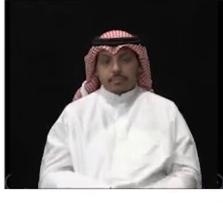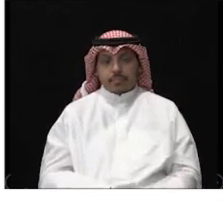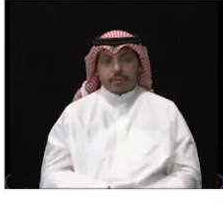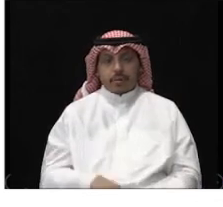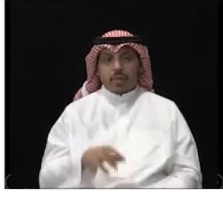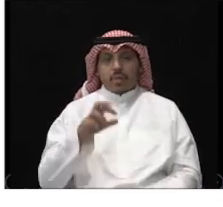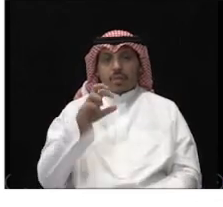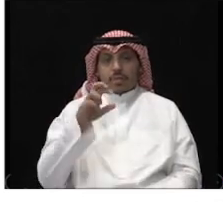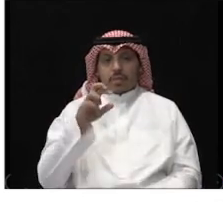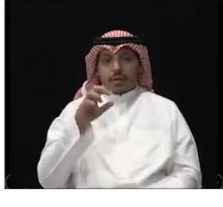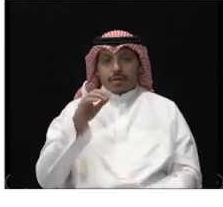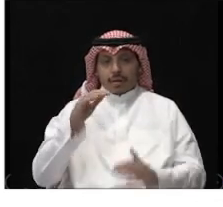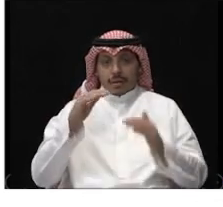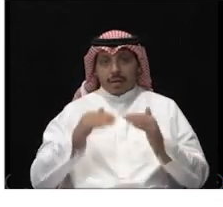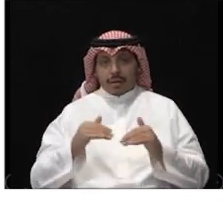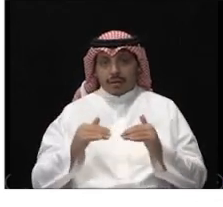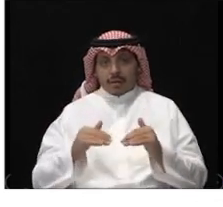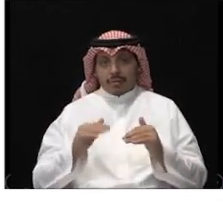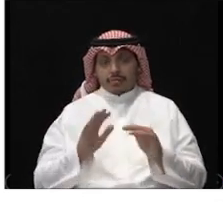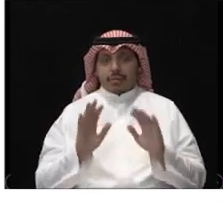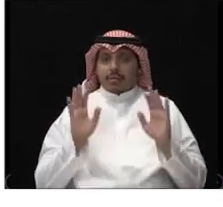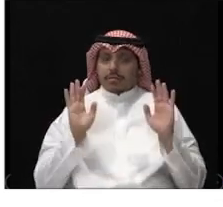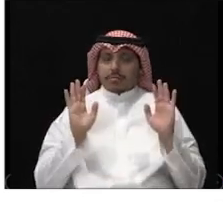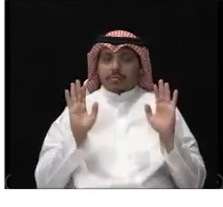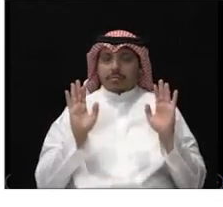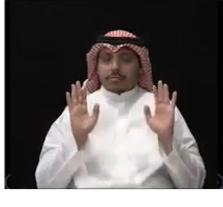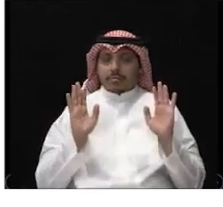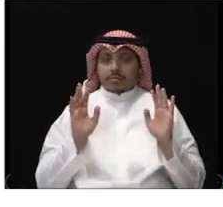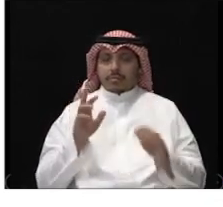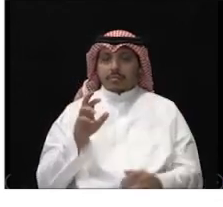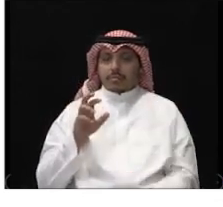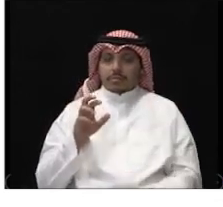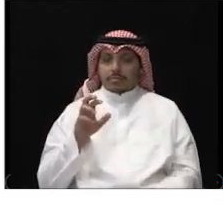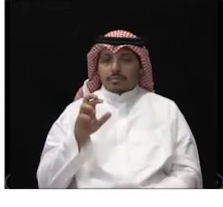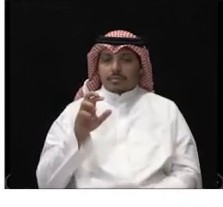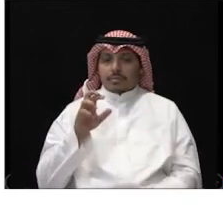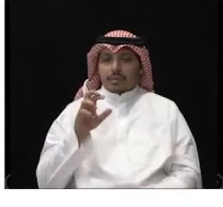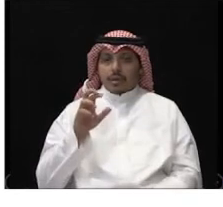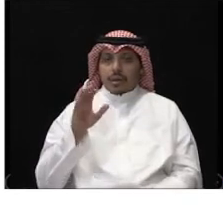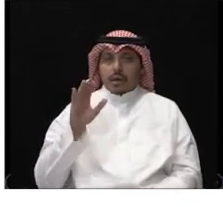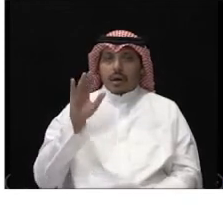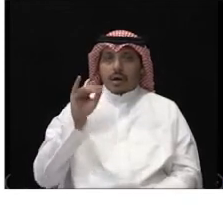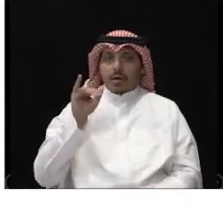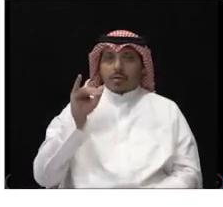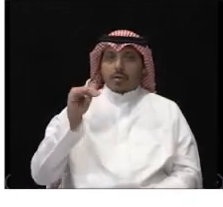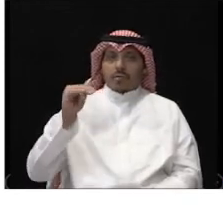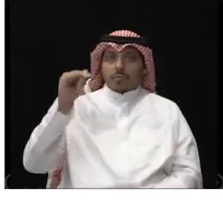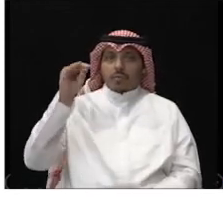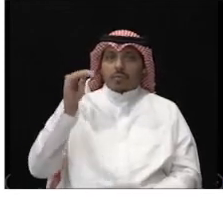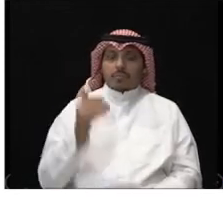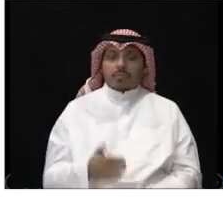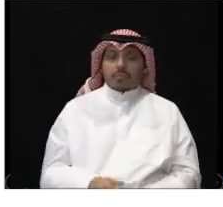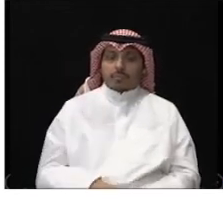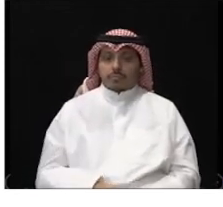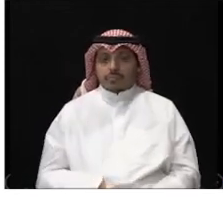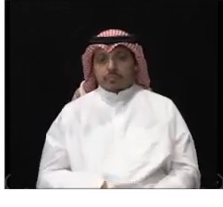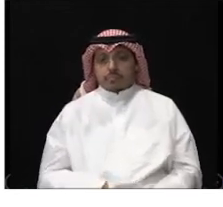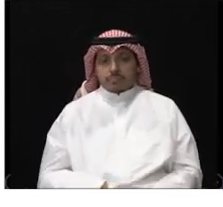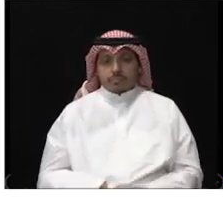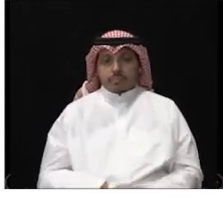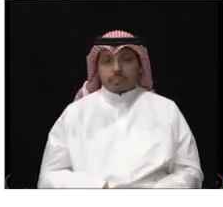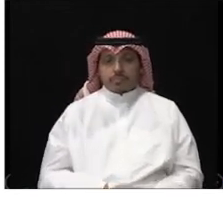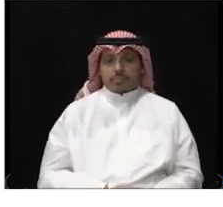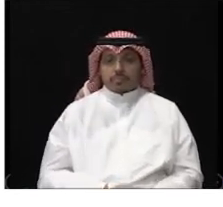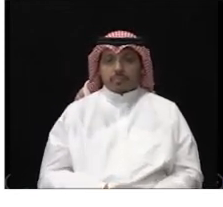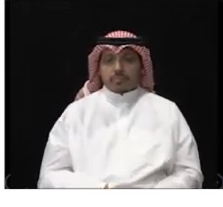أبدا إلى أسفل الخط ولا تصل إلى الخط الأخضر، لاحظ لا تصل إلى الخط الأخضر، لاحظ